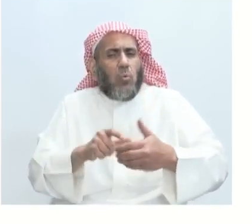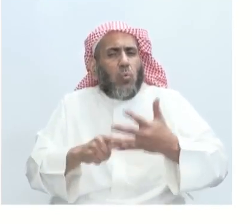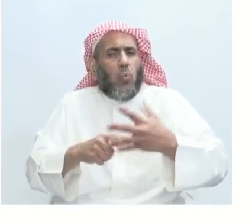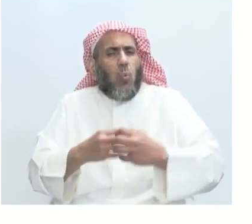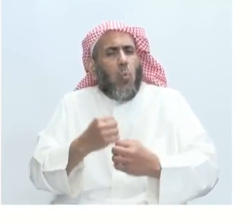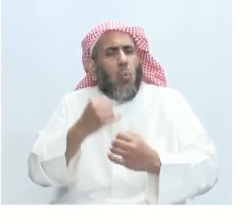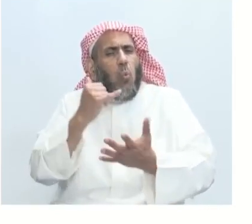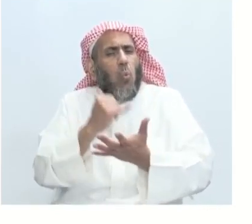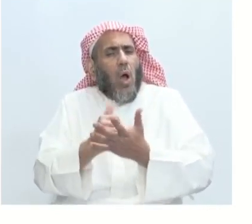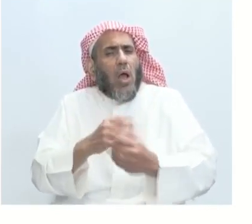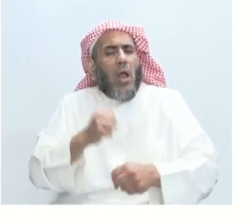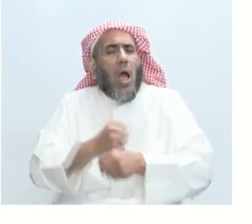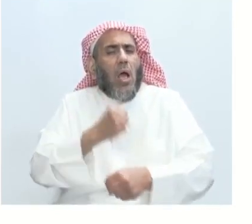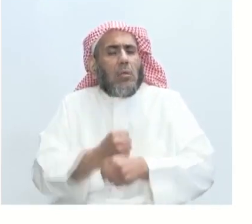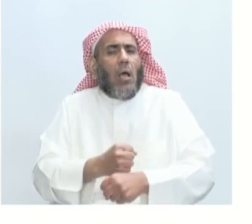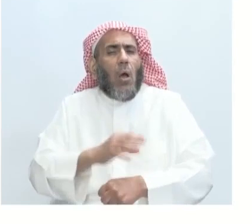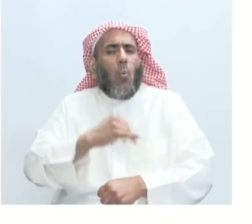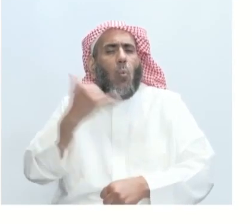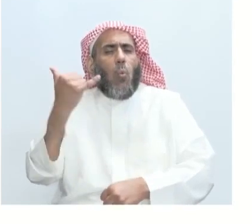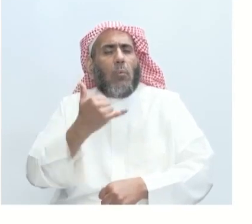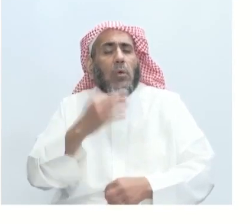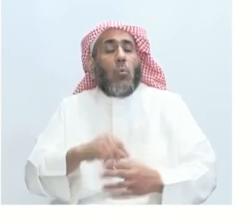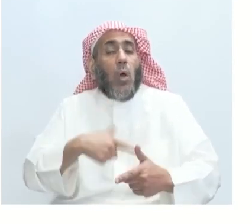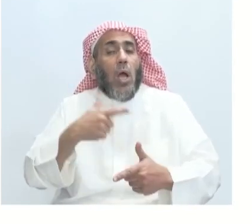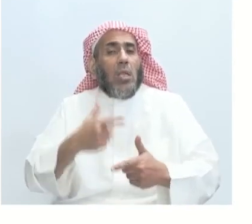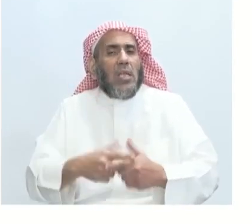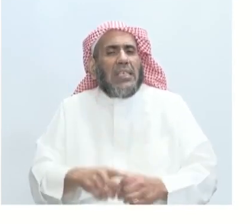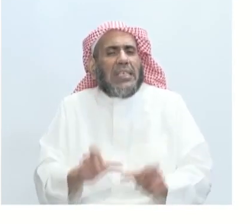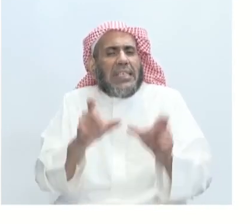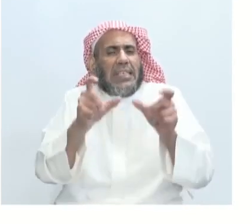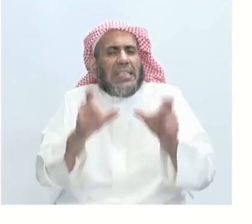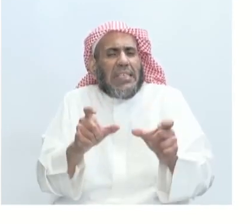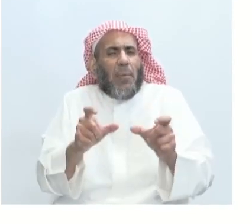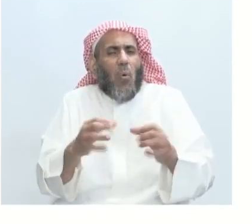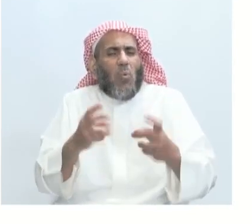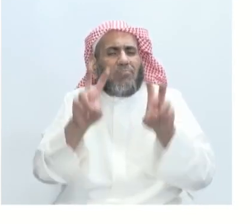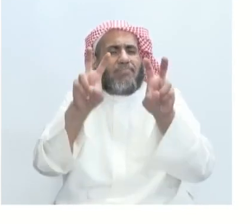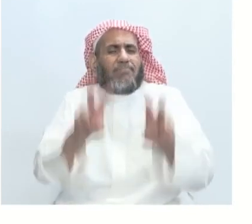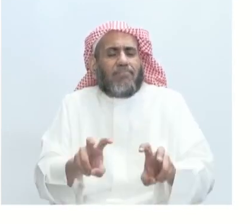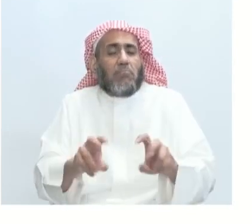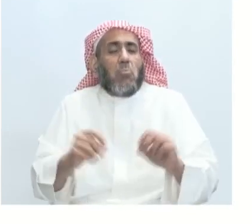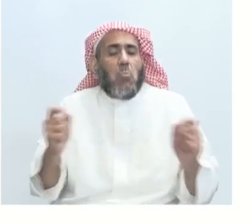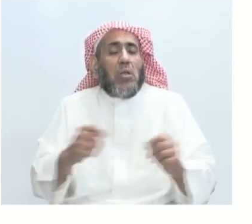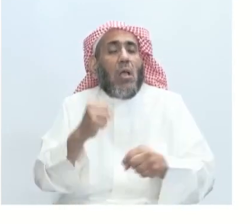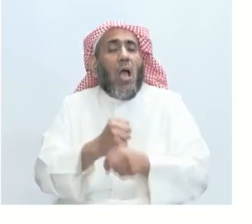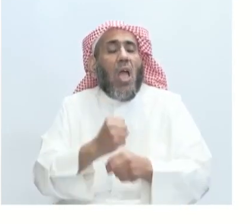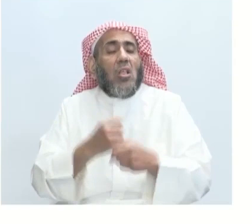جوهريه عن اداء واجباته وايضا يمنعه قد يمنعه من ممارسه حياته